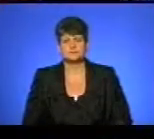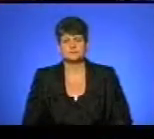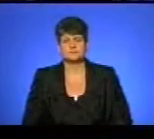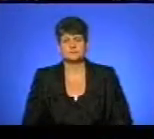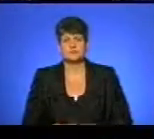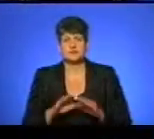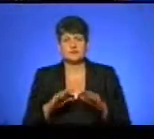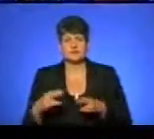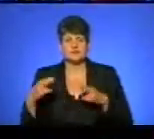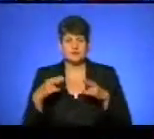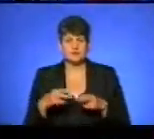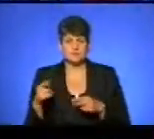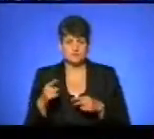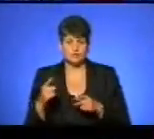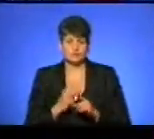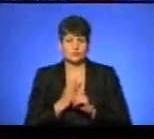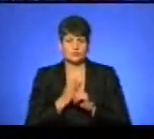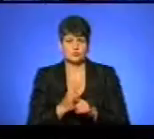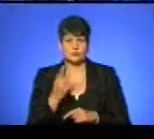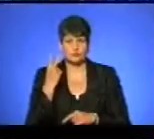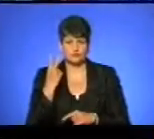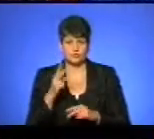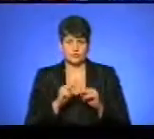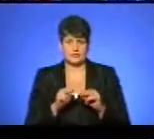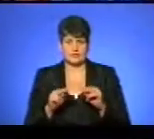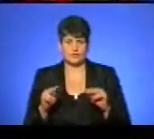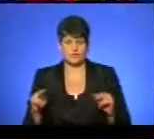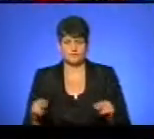Діти прибули до Тернополя у супроводі двох педагогів.